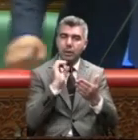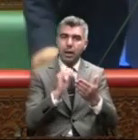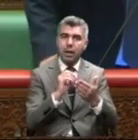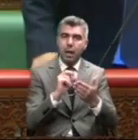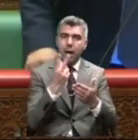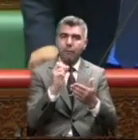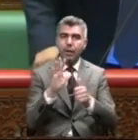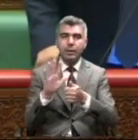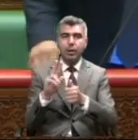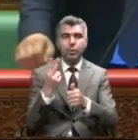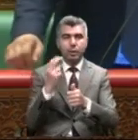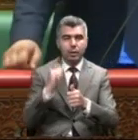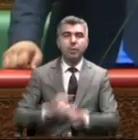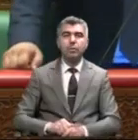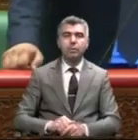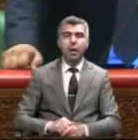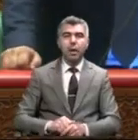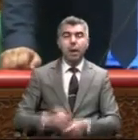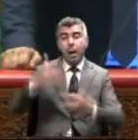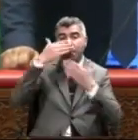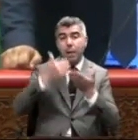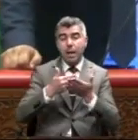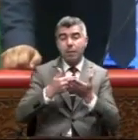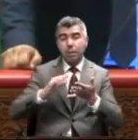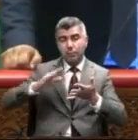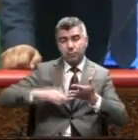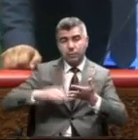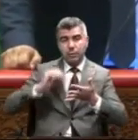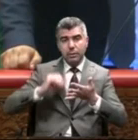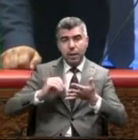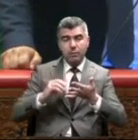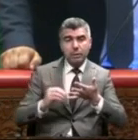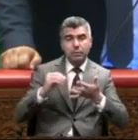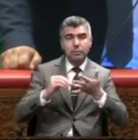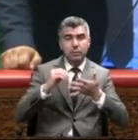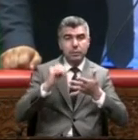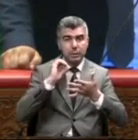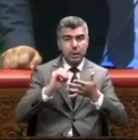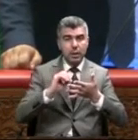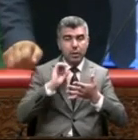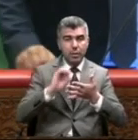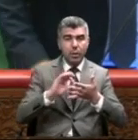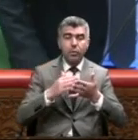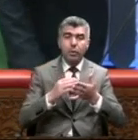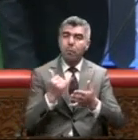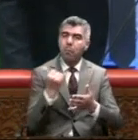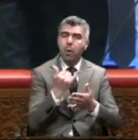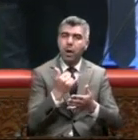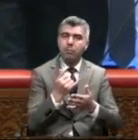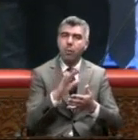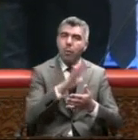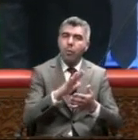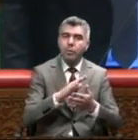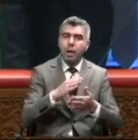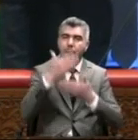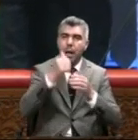2026 ان خروج المغرب من القائمه الرماديه لمجموعات العمل المالكه في لا يعتبر تتويجا لجهود المملكه